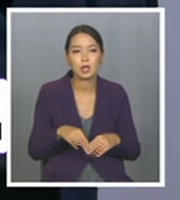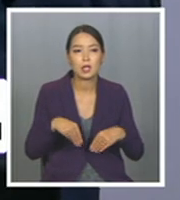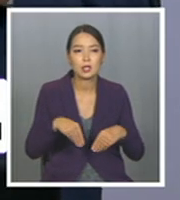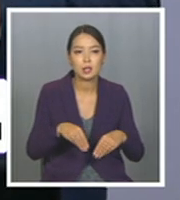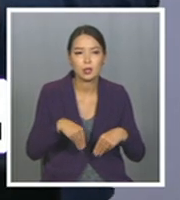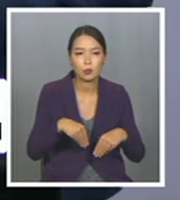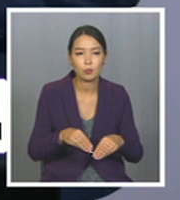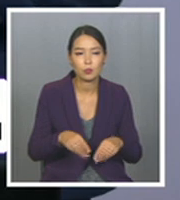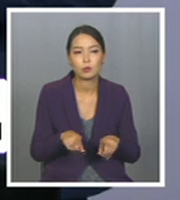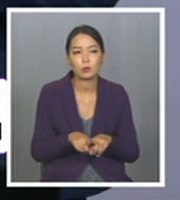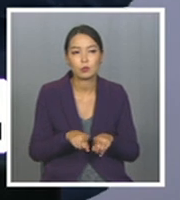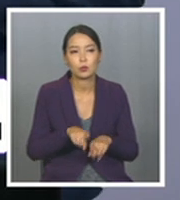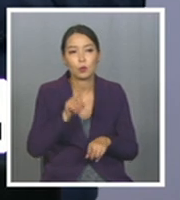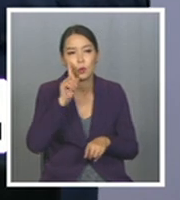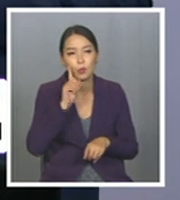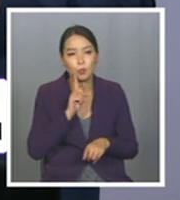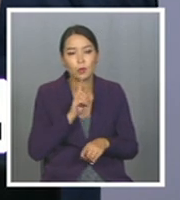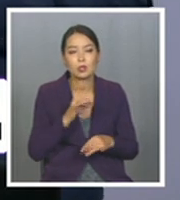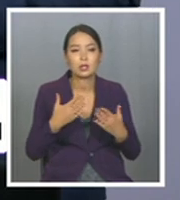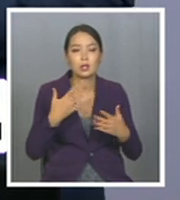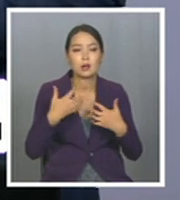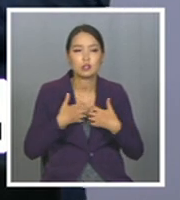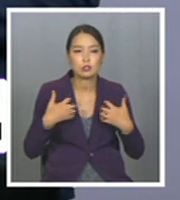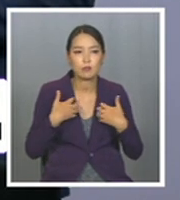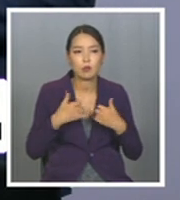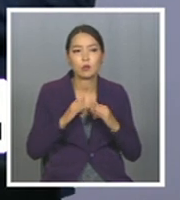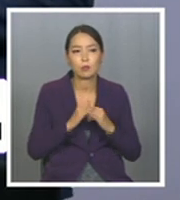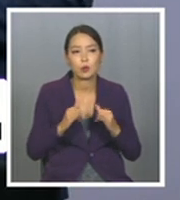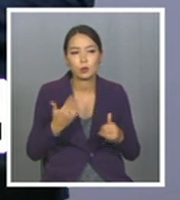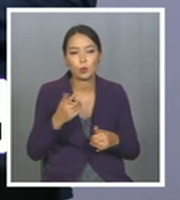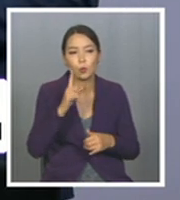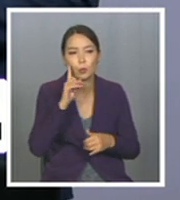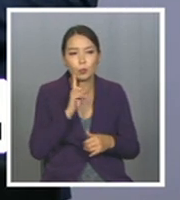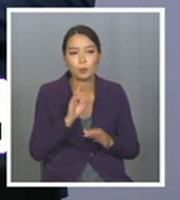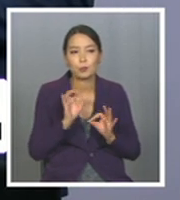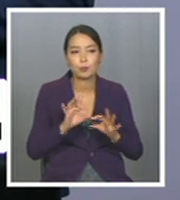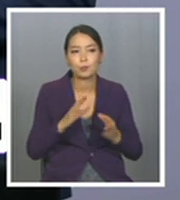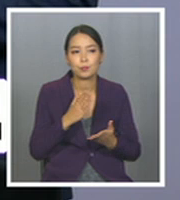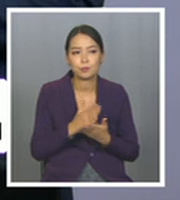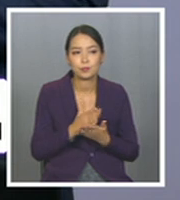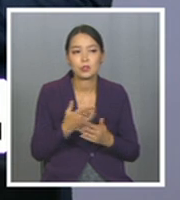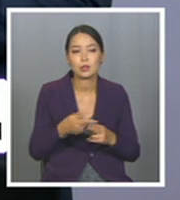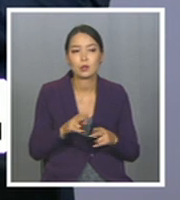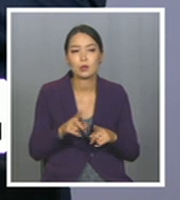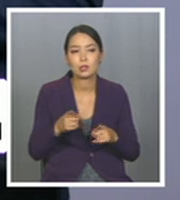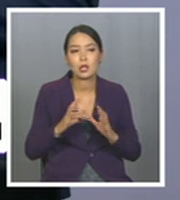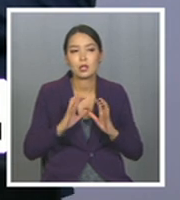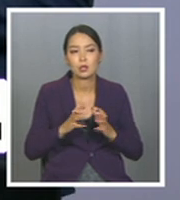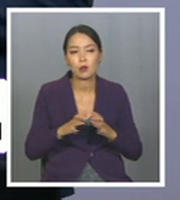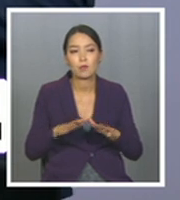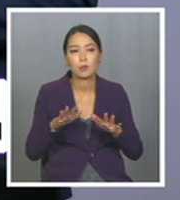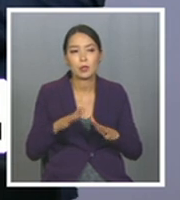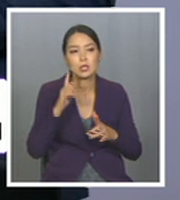шаруашылығына қолайлығымен, не болмаса мал шаруашылығына қолайлығымен айтып түсіндіреді. Осылайша ол географиялық